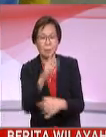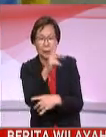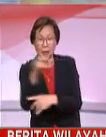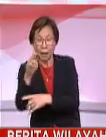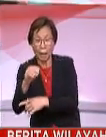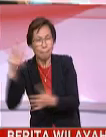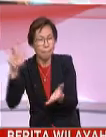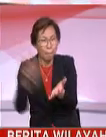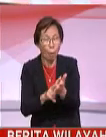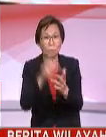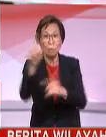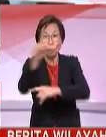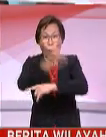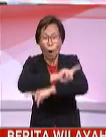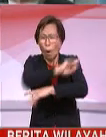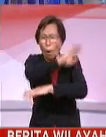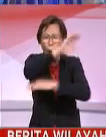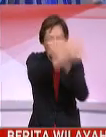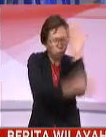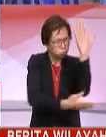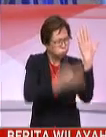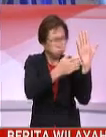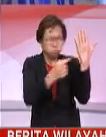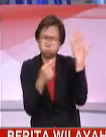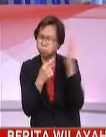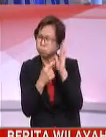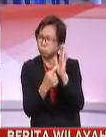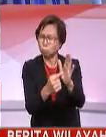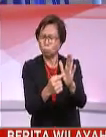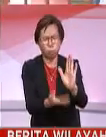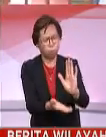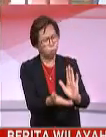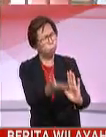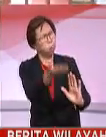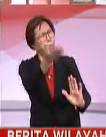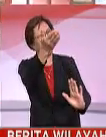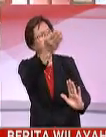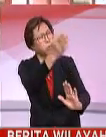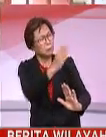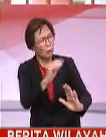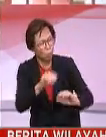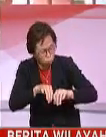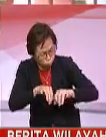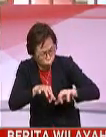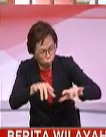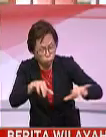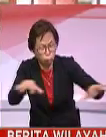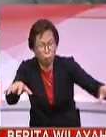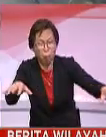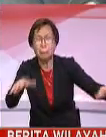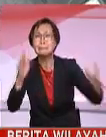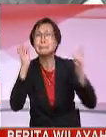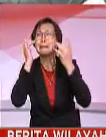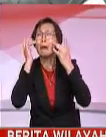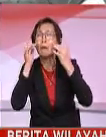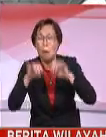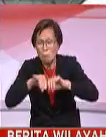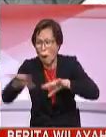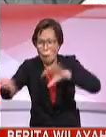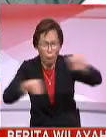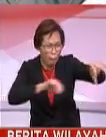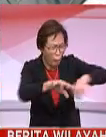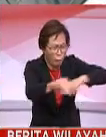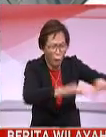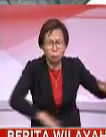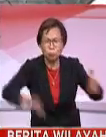mengesahkan kes harian di kesemua negeri masih menunjukkan tren peningkatan, malah penularan sporadik dalam komuniti juga